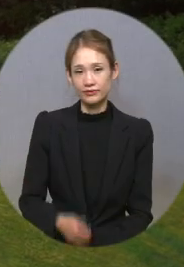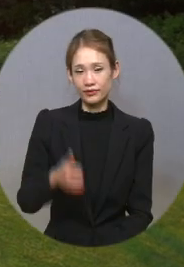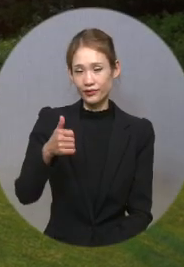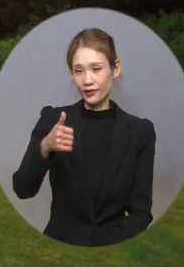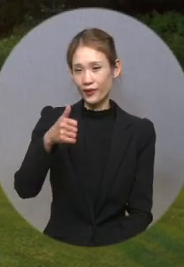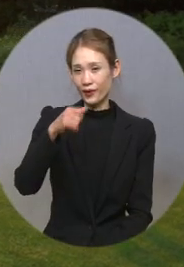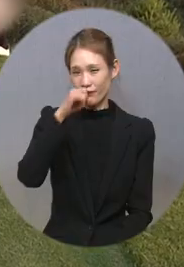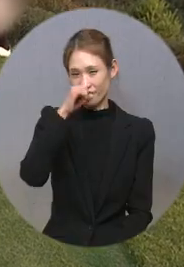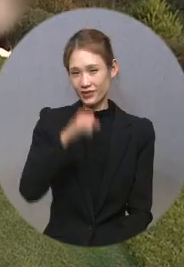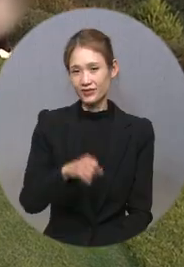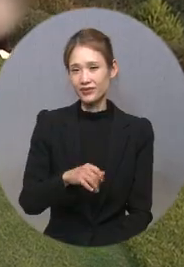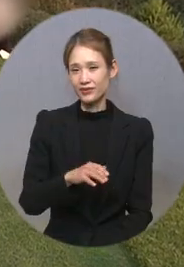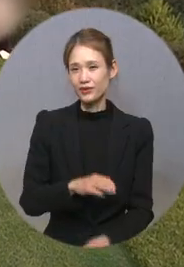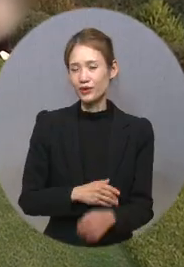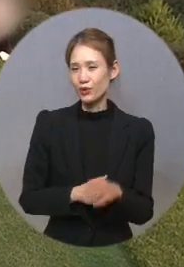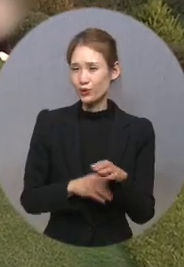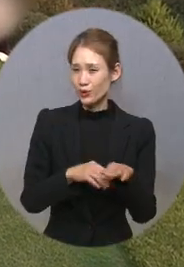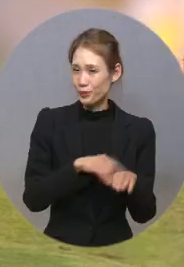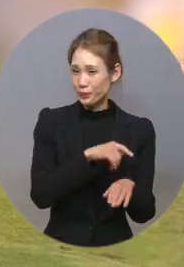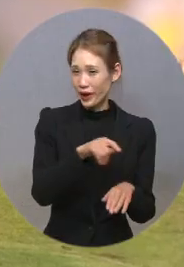굿샷. 너 왼쪽인가?